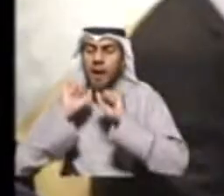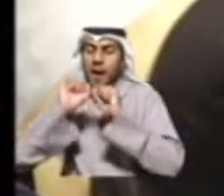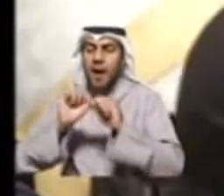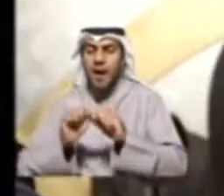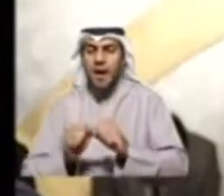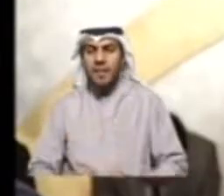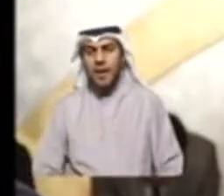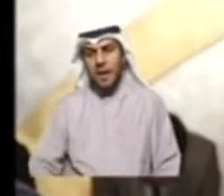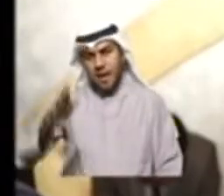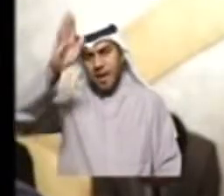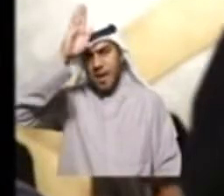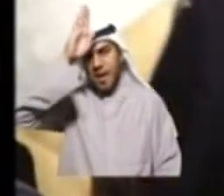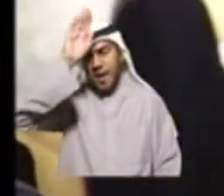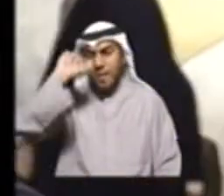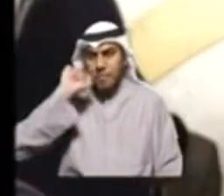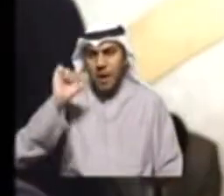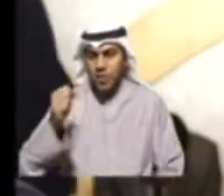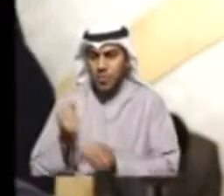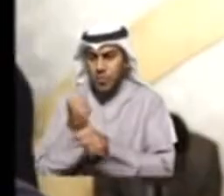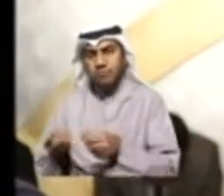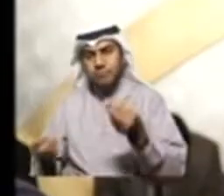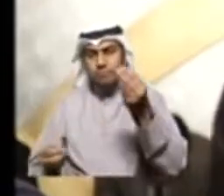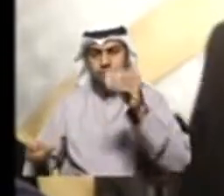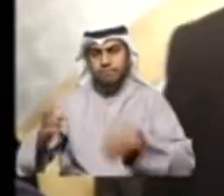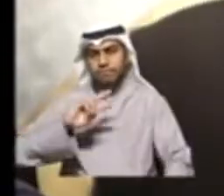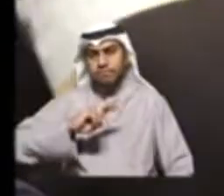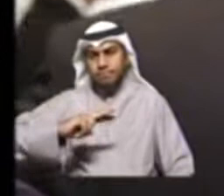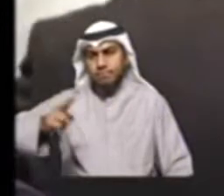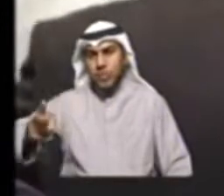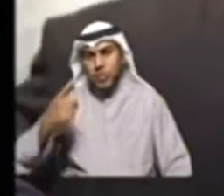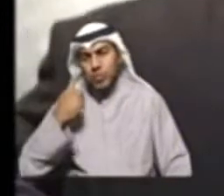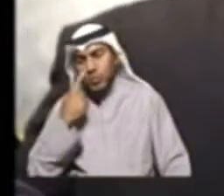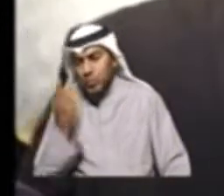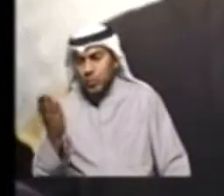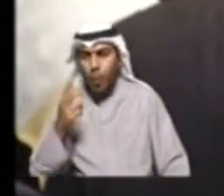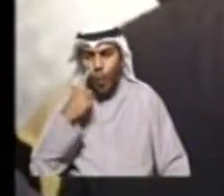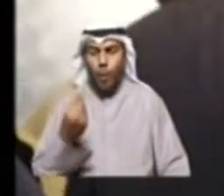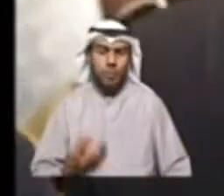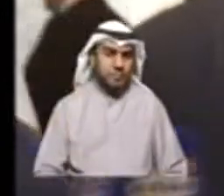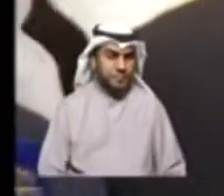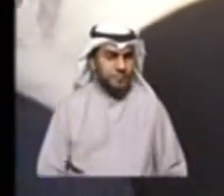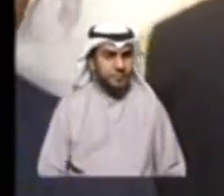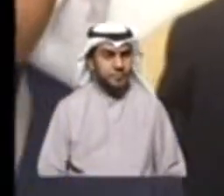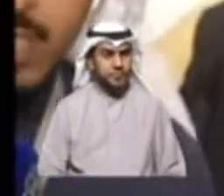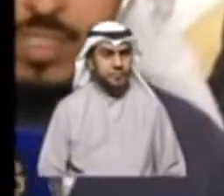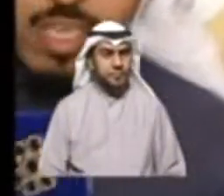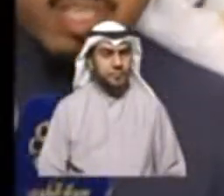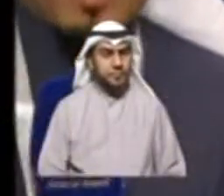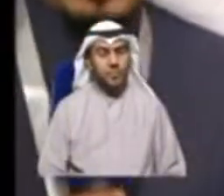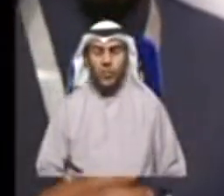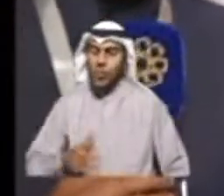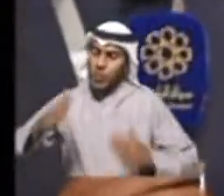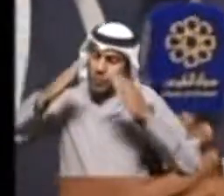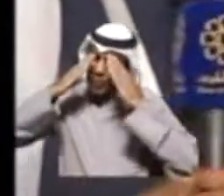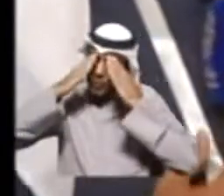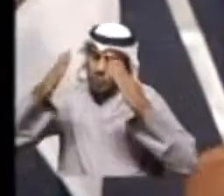معرض مصغر في يعني هذا المؤتمر. كل الشكر والتقدير لكم